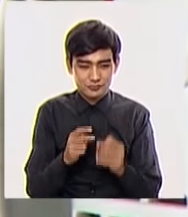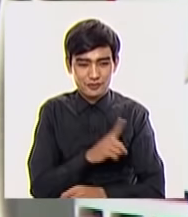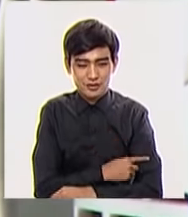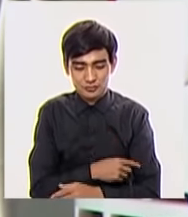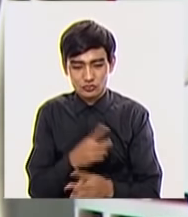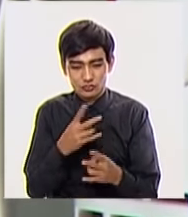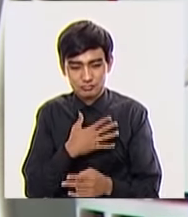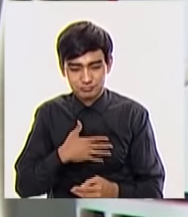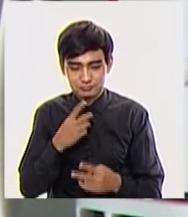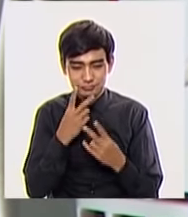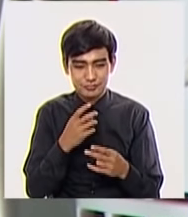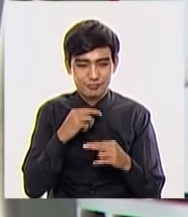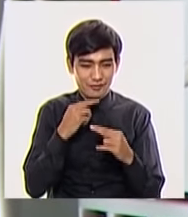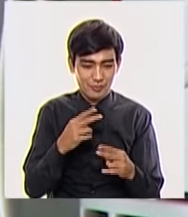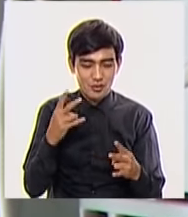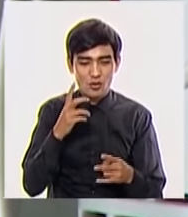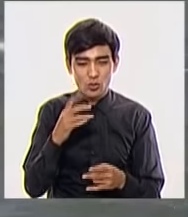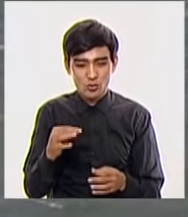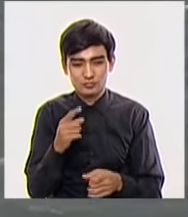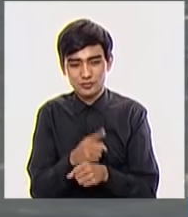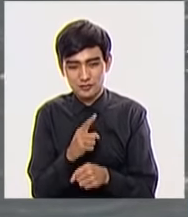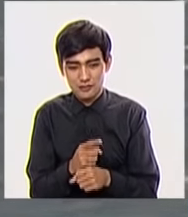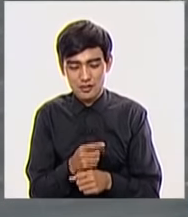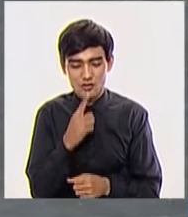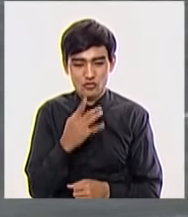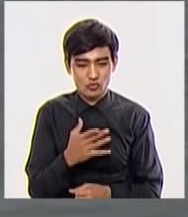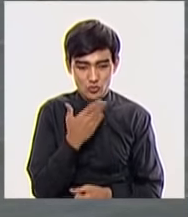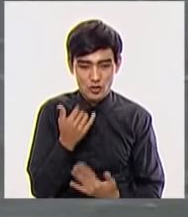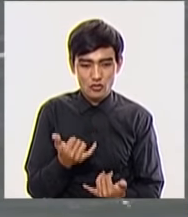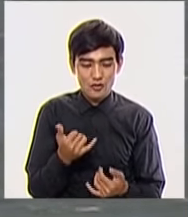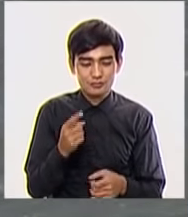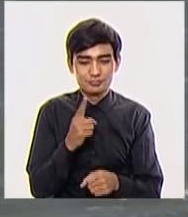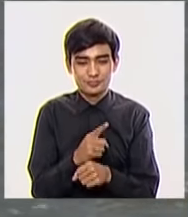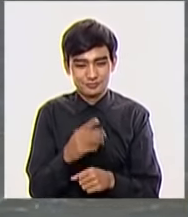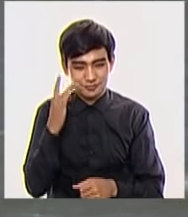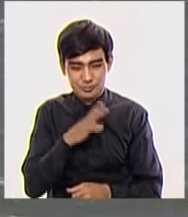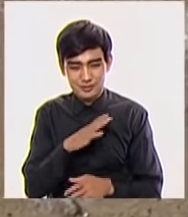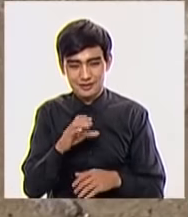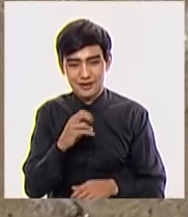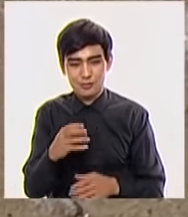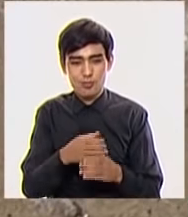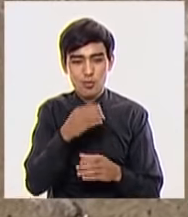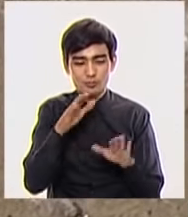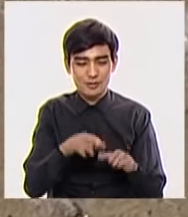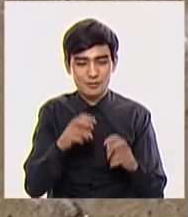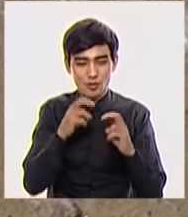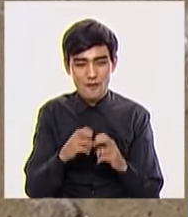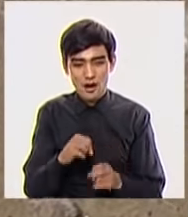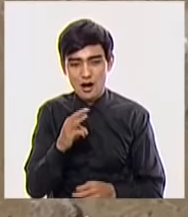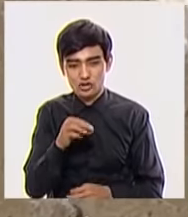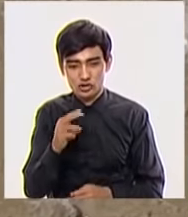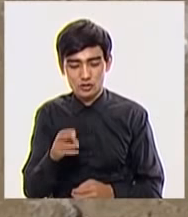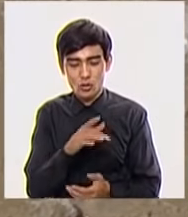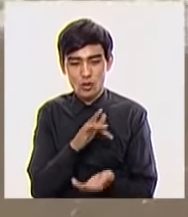положения, но при этом о каких-то особых ограничениях речь не идет. Сегодня собирались установить санитарный пост с проверкой по системе ОШИК в